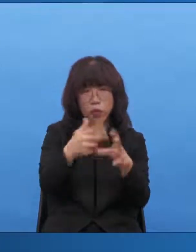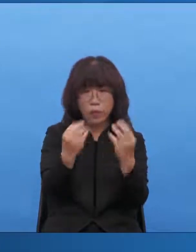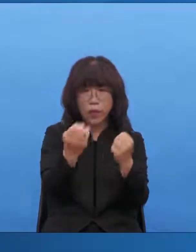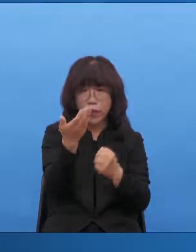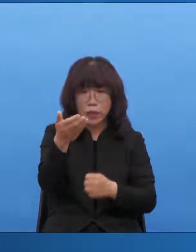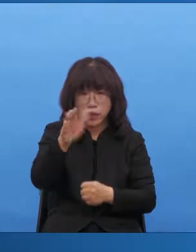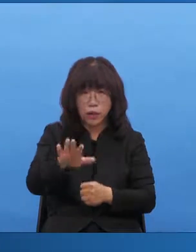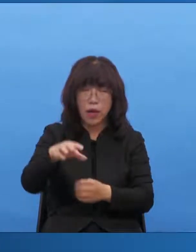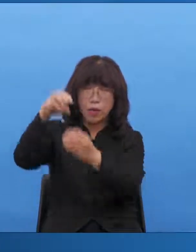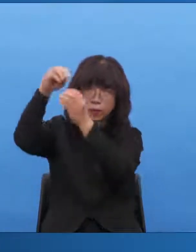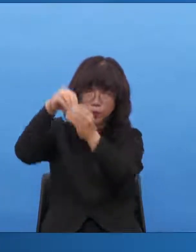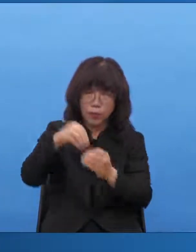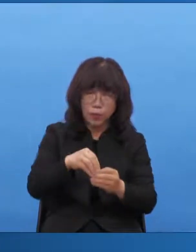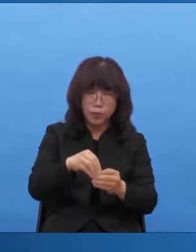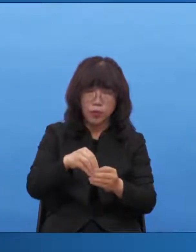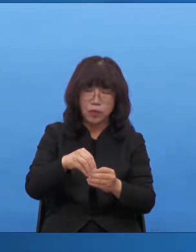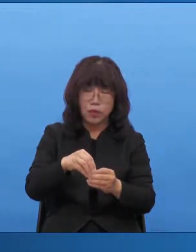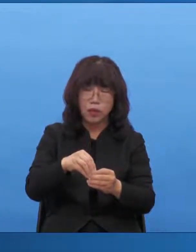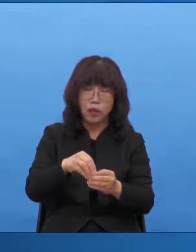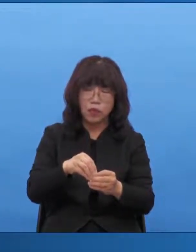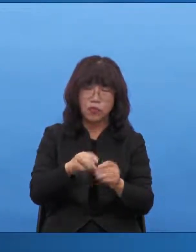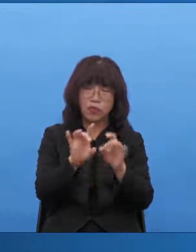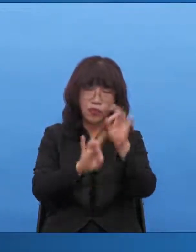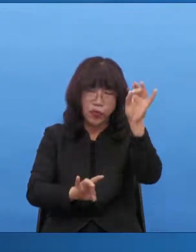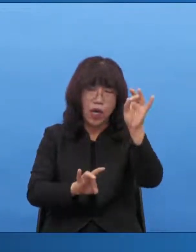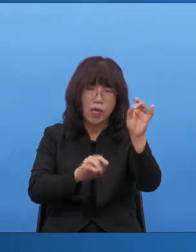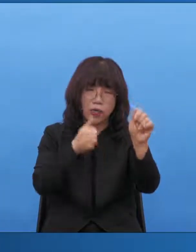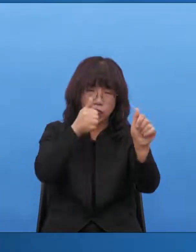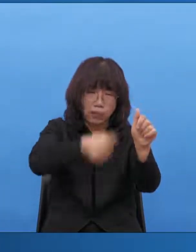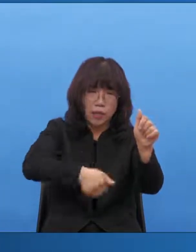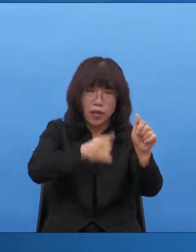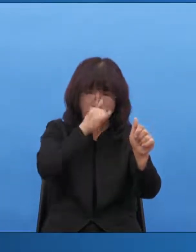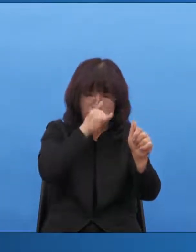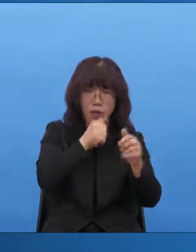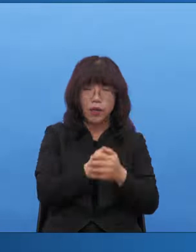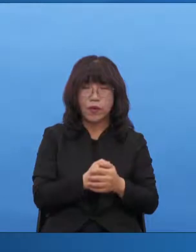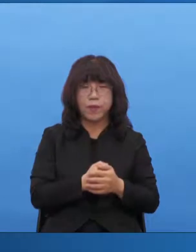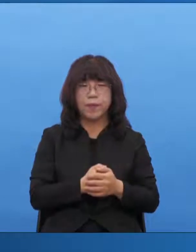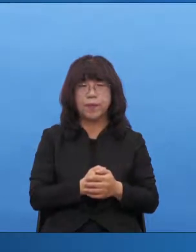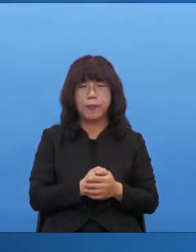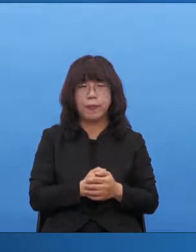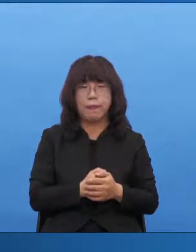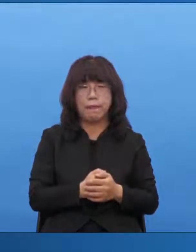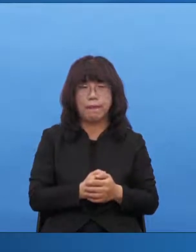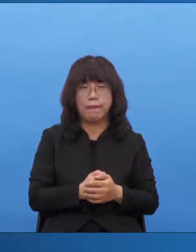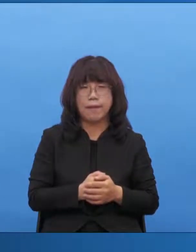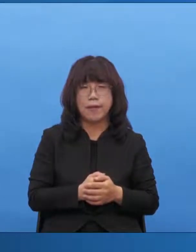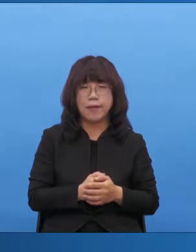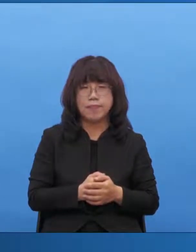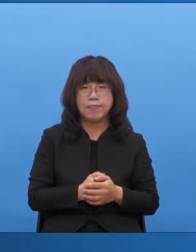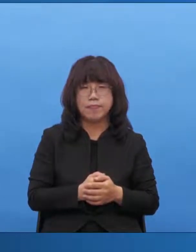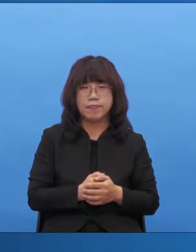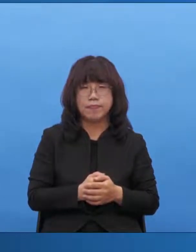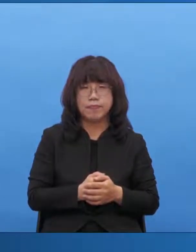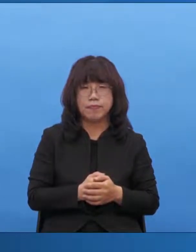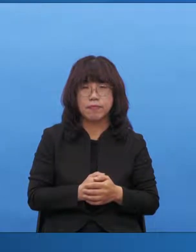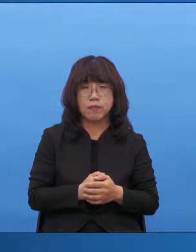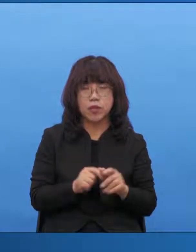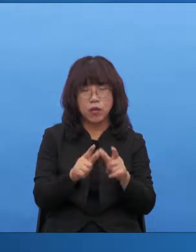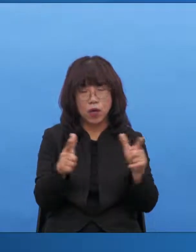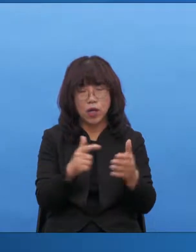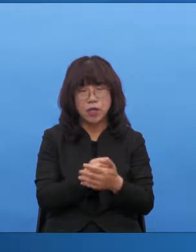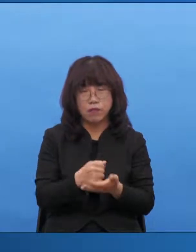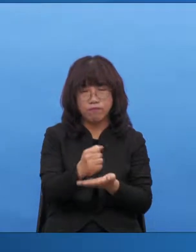신앙 관습과 융합된 혼합주의적 신앙을 가지고 조상 숭배 및 정령 숭배와 같은 전통적인 의식을 행하고 있으며 심령술이나